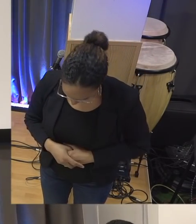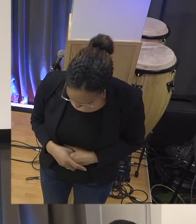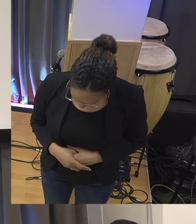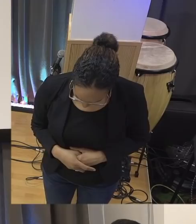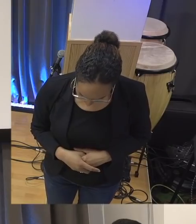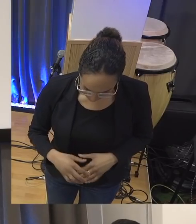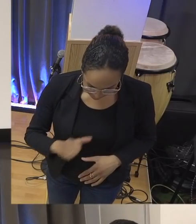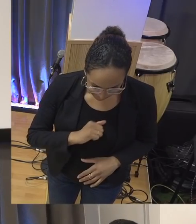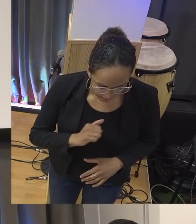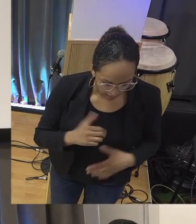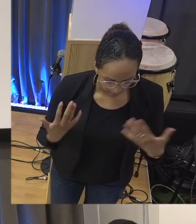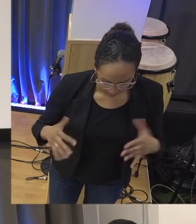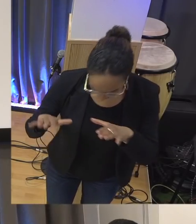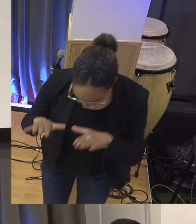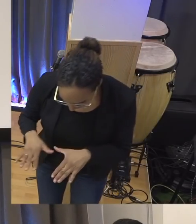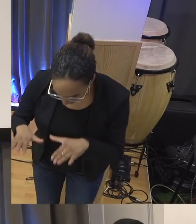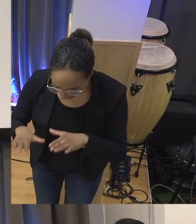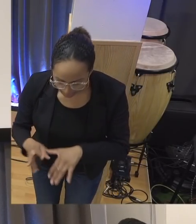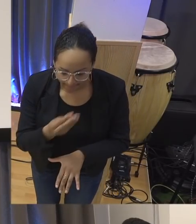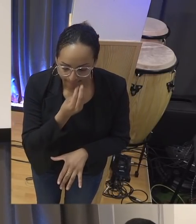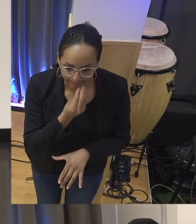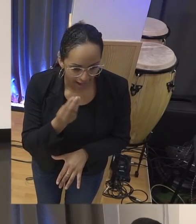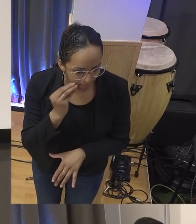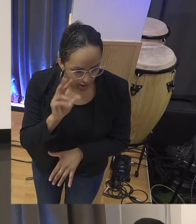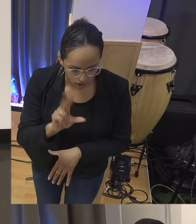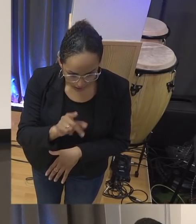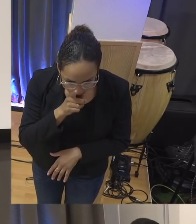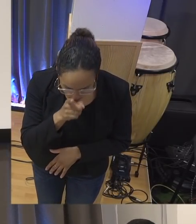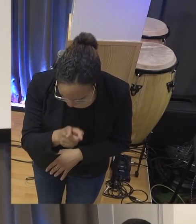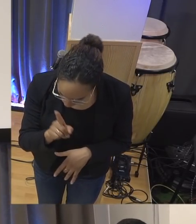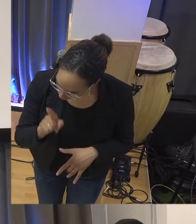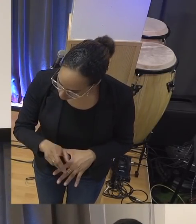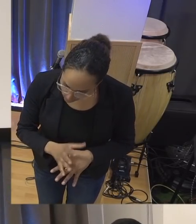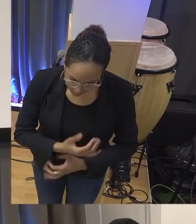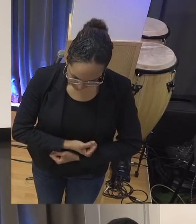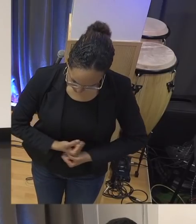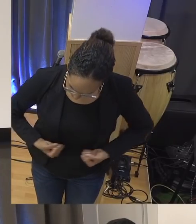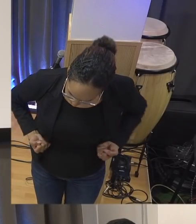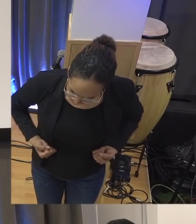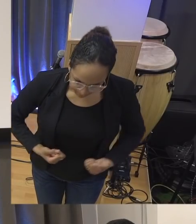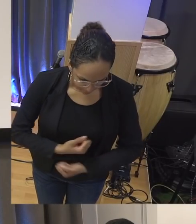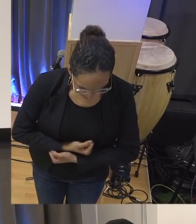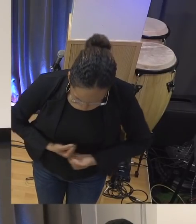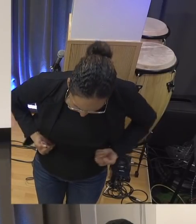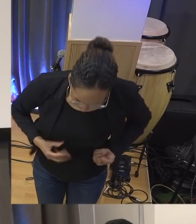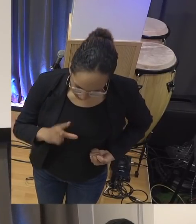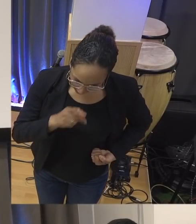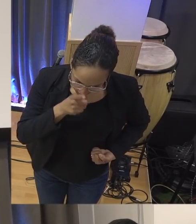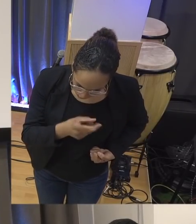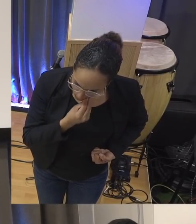c'était de faire les 30 jours de jeûne du Ramadan. Quand j'arrivais à faire 30 jours de jeûne de Ramadan,